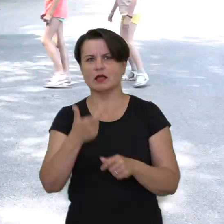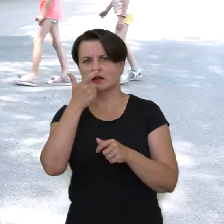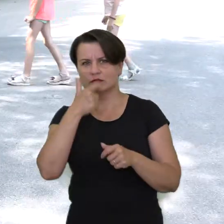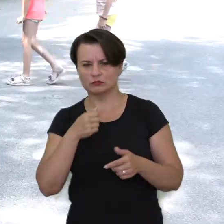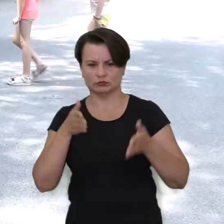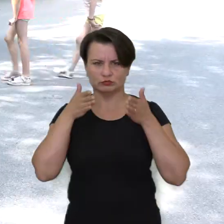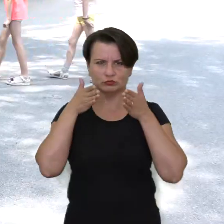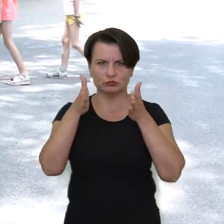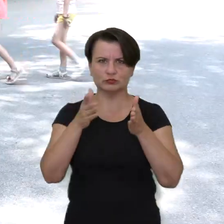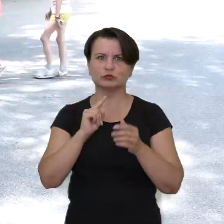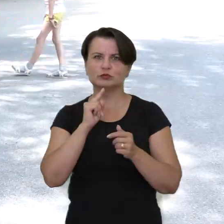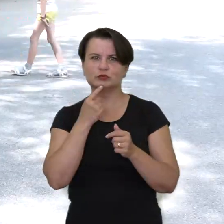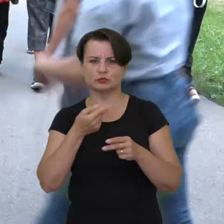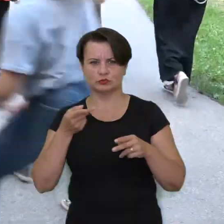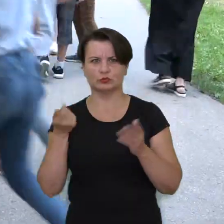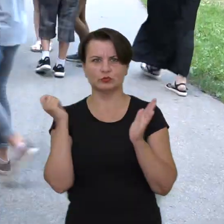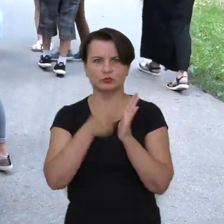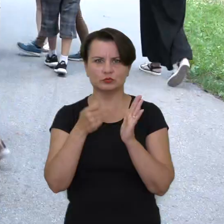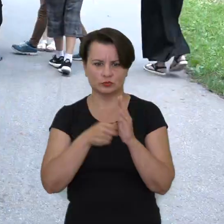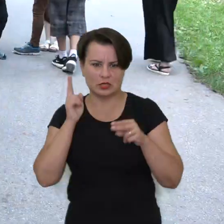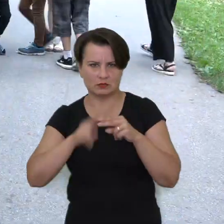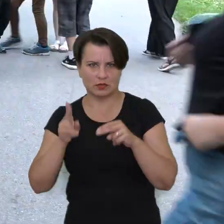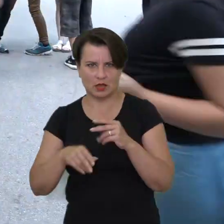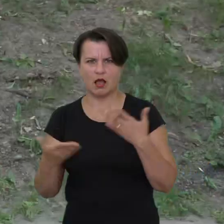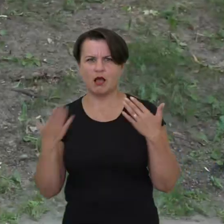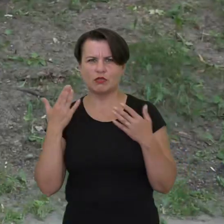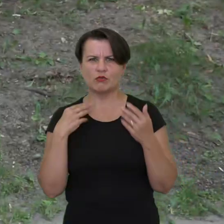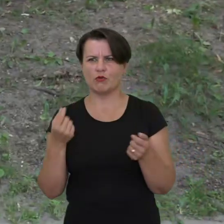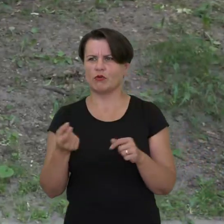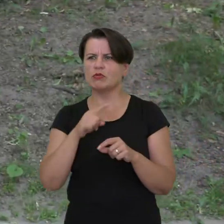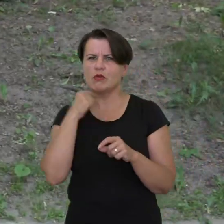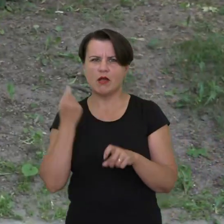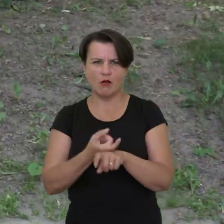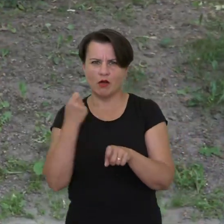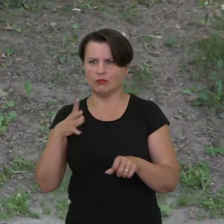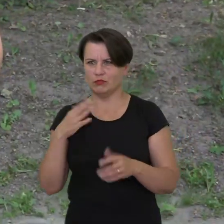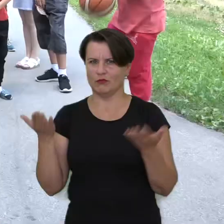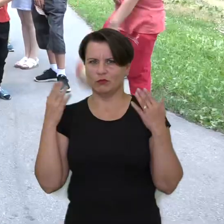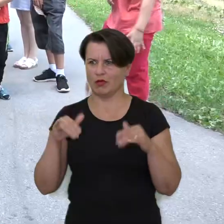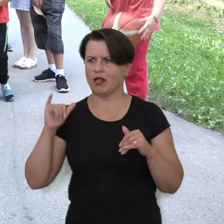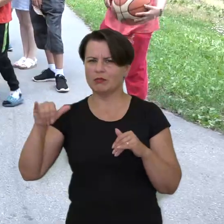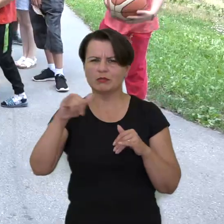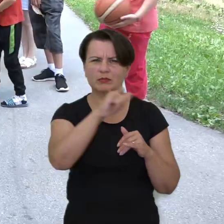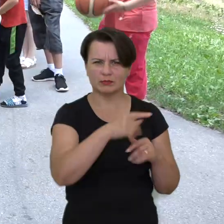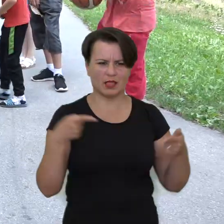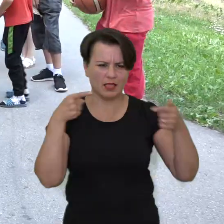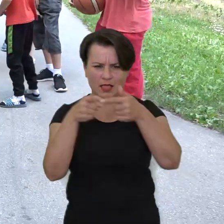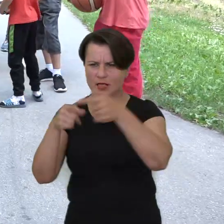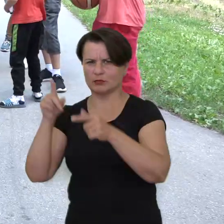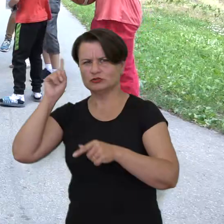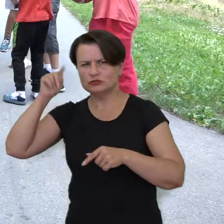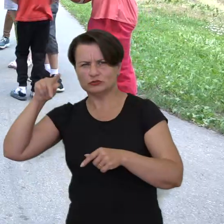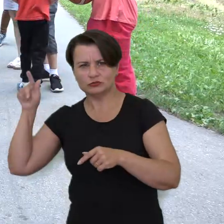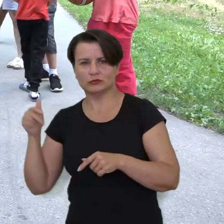rimtų, susikaupusių ir sprendžiančių nelengvas užduotis. Atrodo, šimtus kartų lakstyta po senąjį parką pažįstami